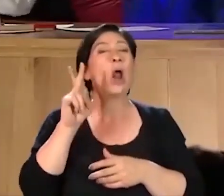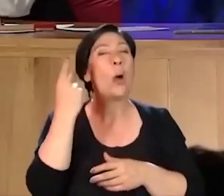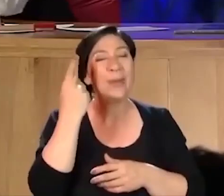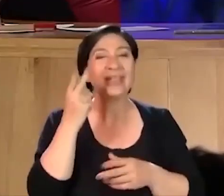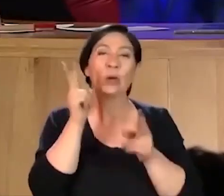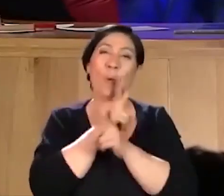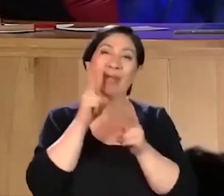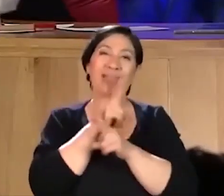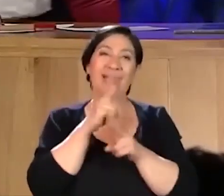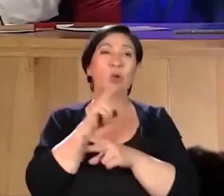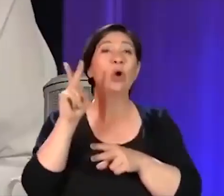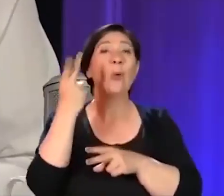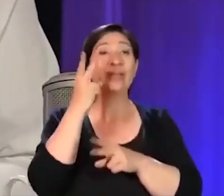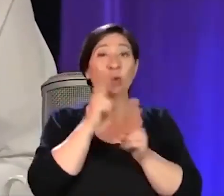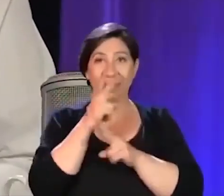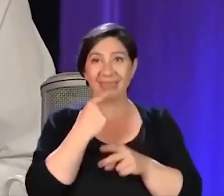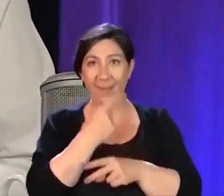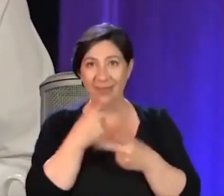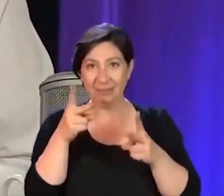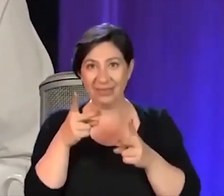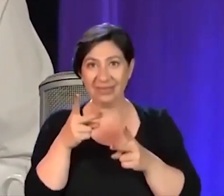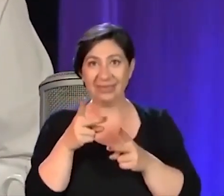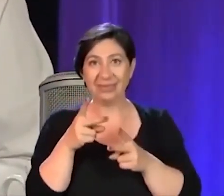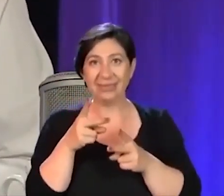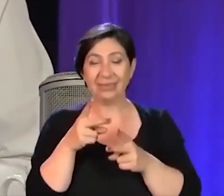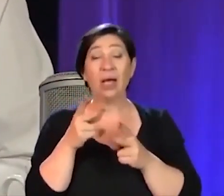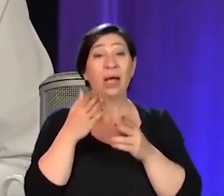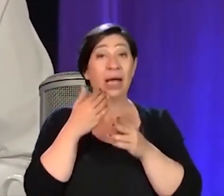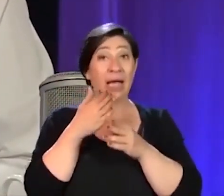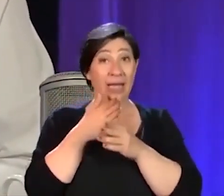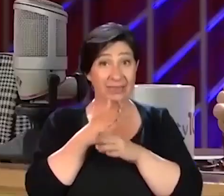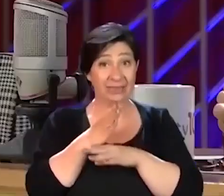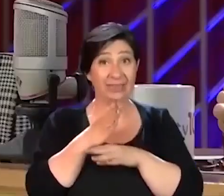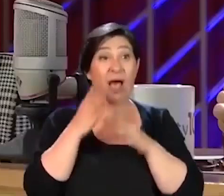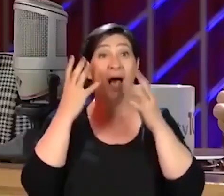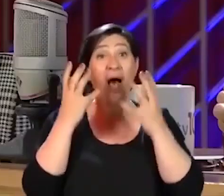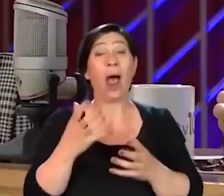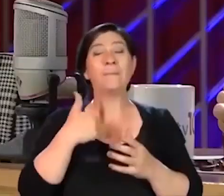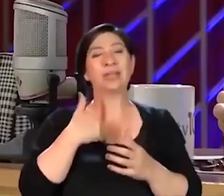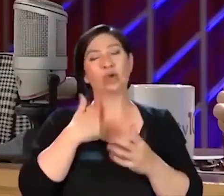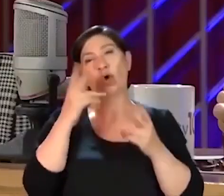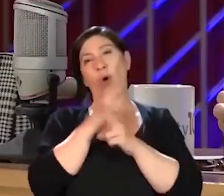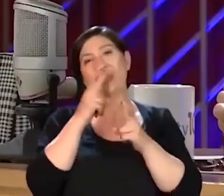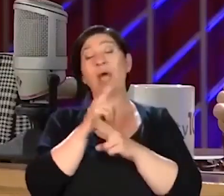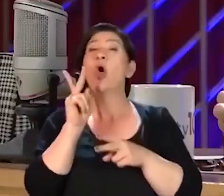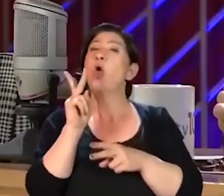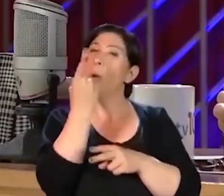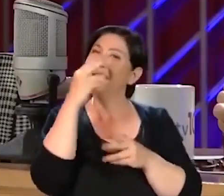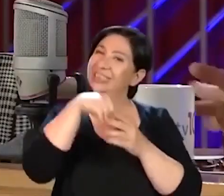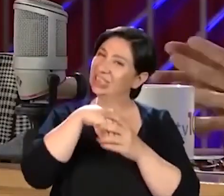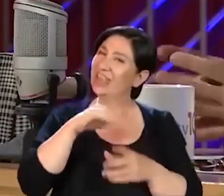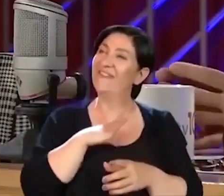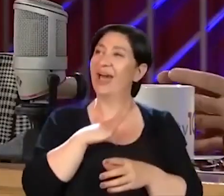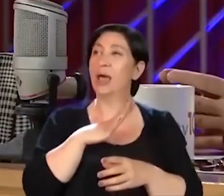romantik komediler. Buna romantik komedi diyebilir miyiz acaba? Aslında şöyle ağır bir komedi bence ama romantiği de var tabii